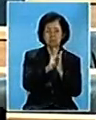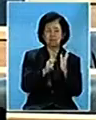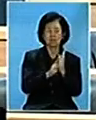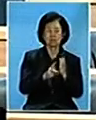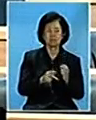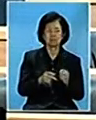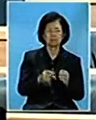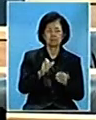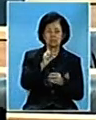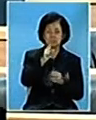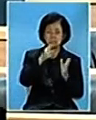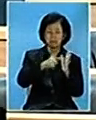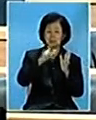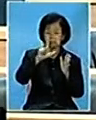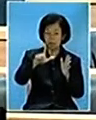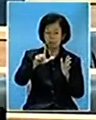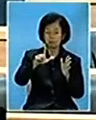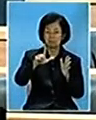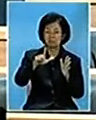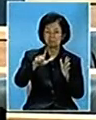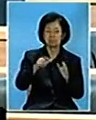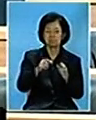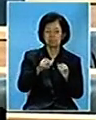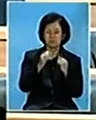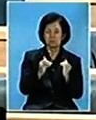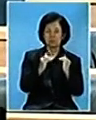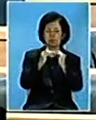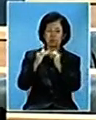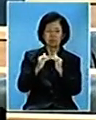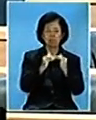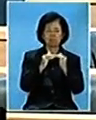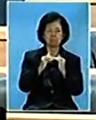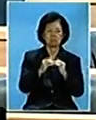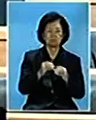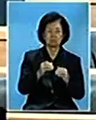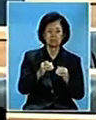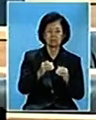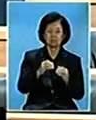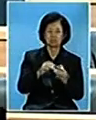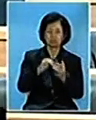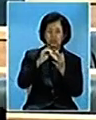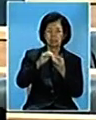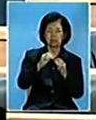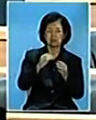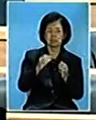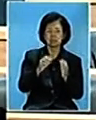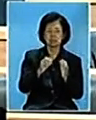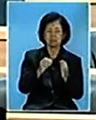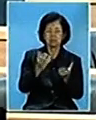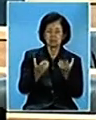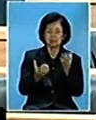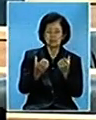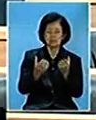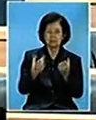ธรรมนะครับยกเว้นศาลรัฐธรรมนูญที่สามารถวิพากษ์วิจารณ์ได้เนี่ยคนไทยเราเค